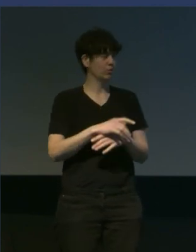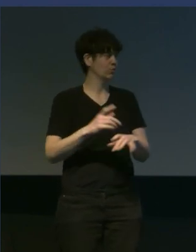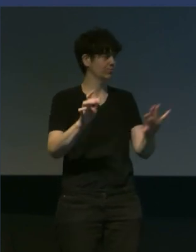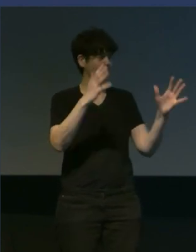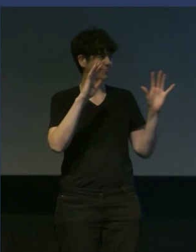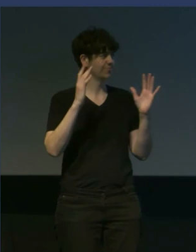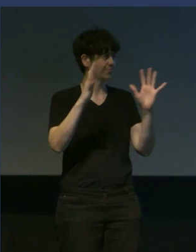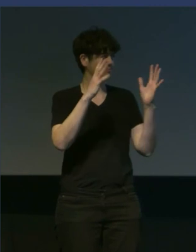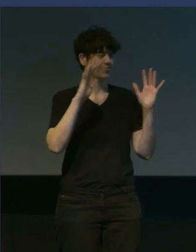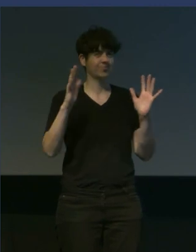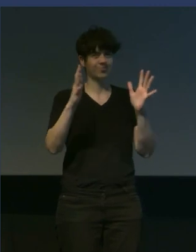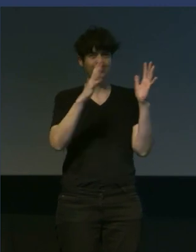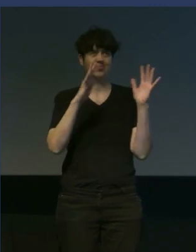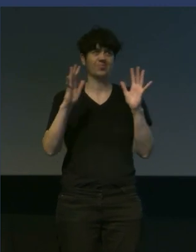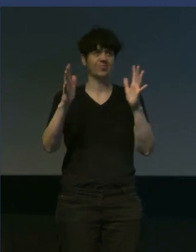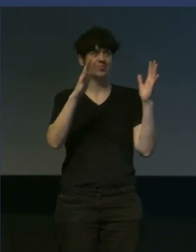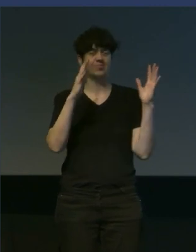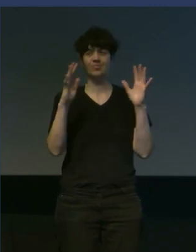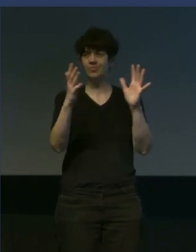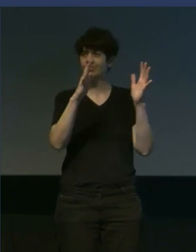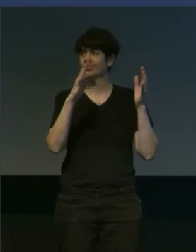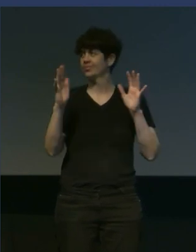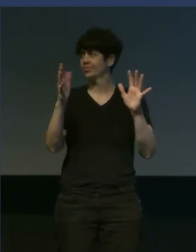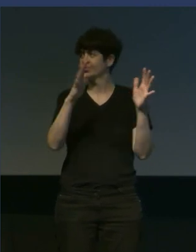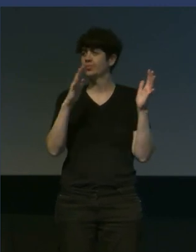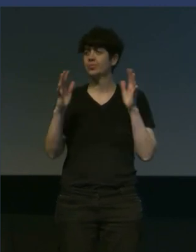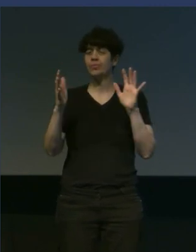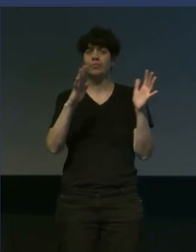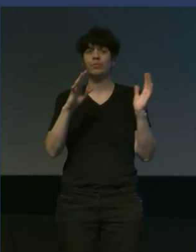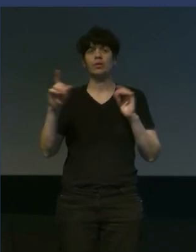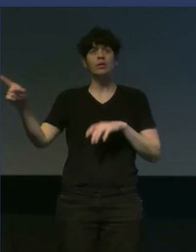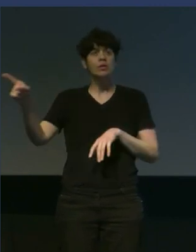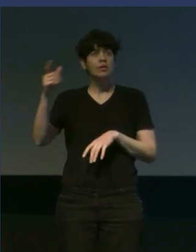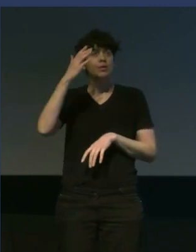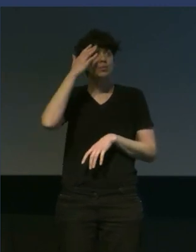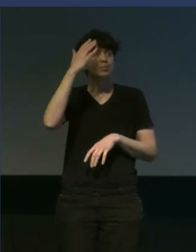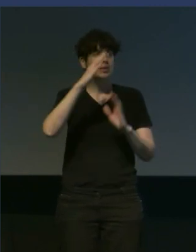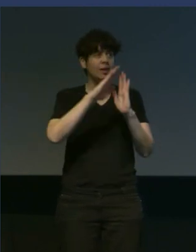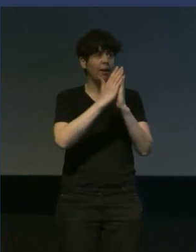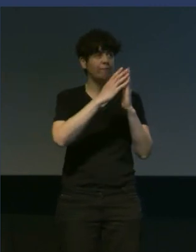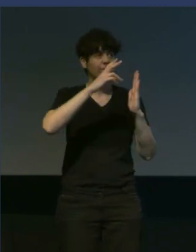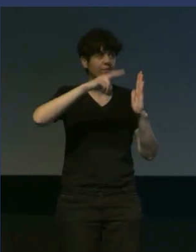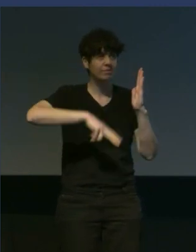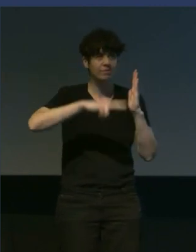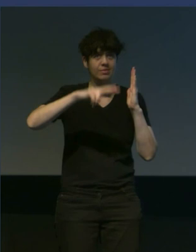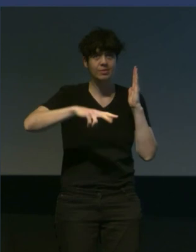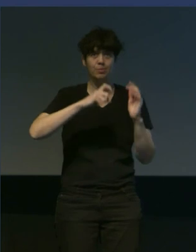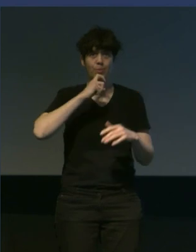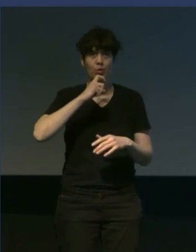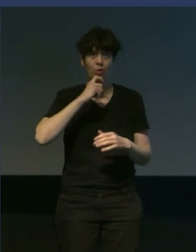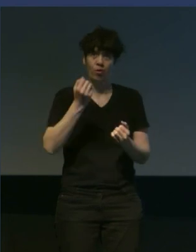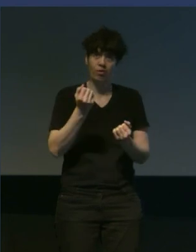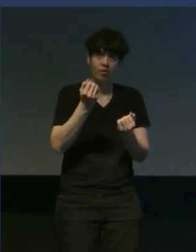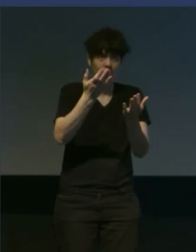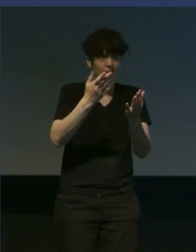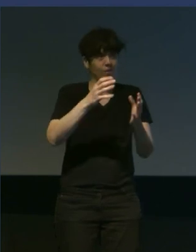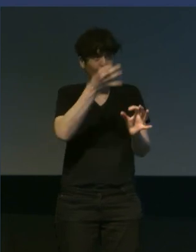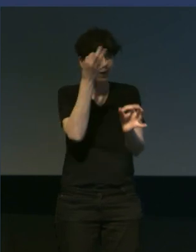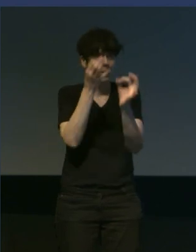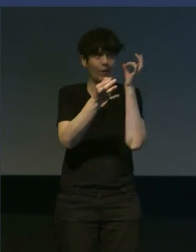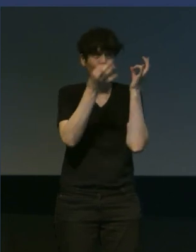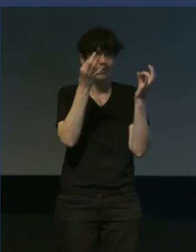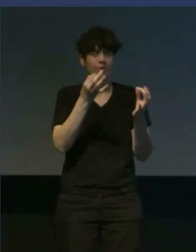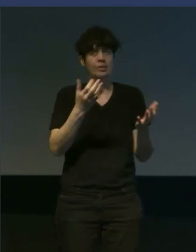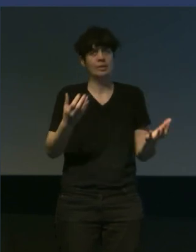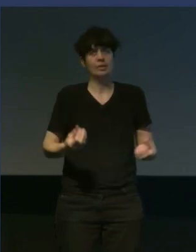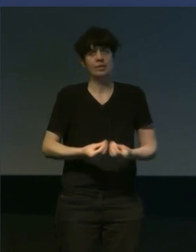vous. On vous invite, si vous n'avez pas lu le livre, de le parcourir, de le découvrir. Alors malheureusement, on